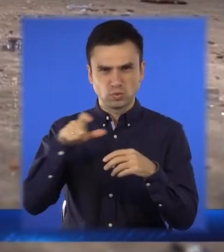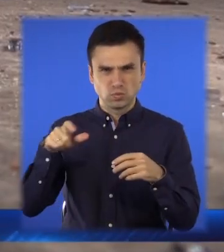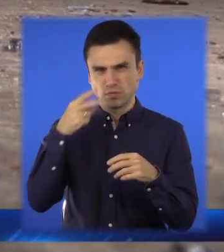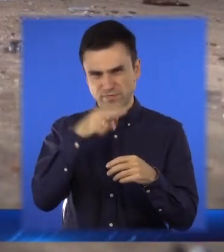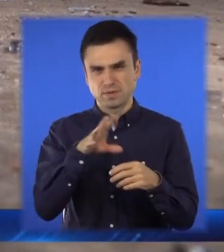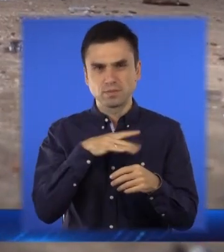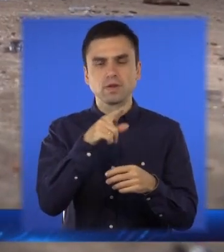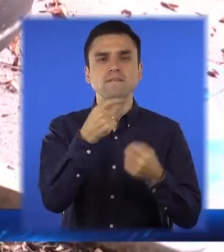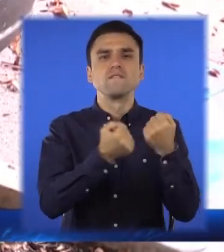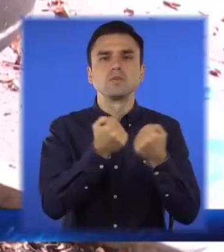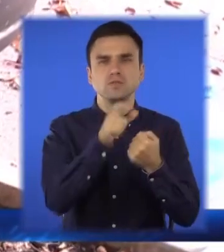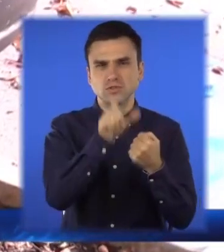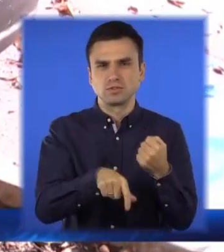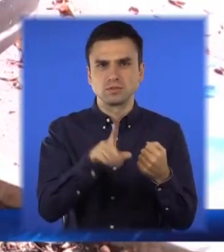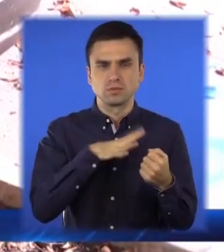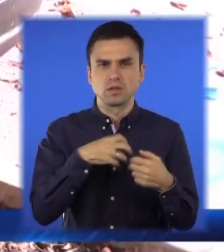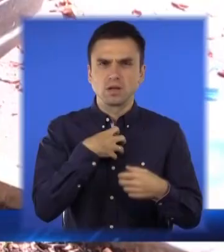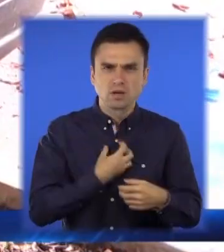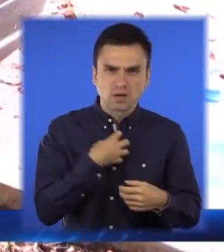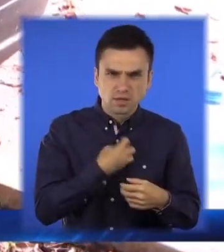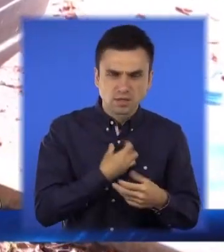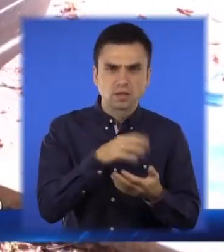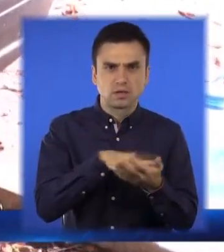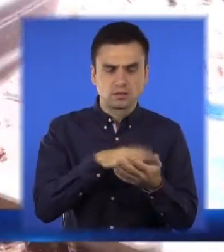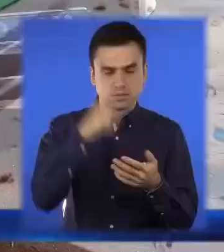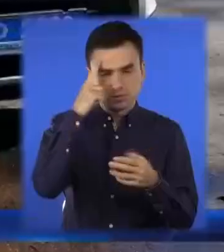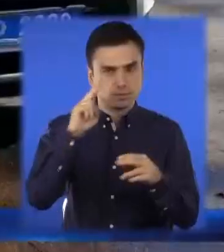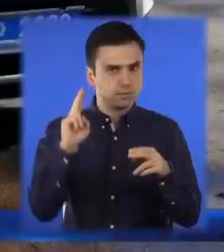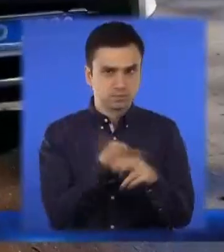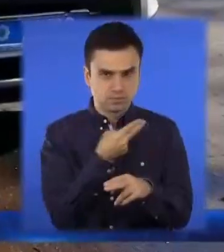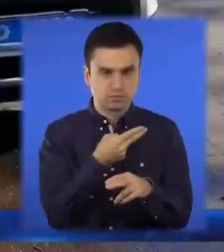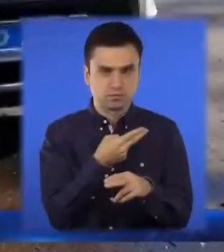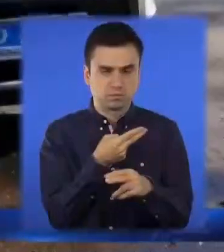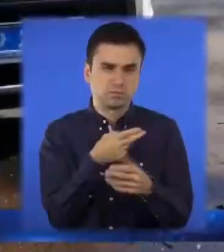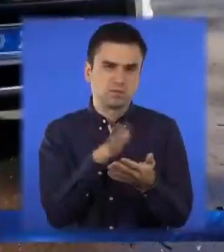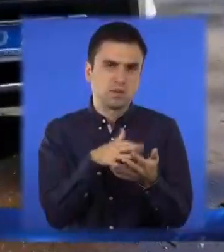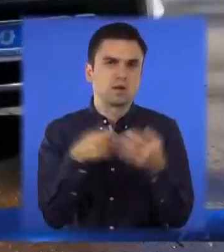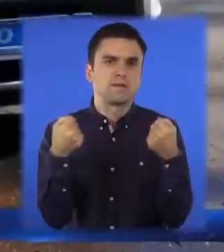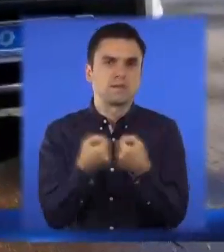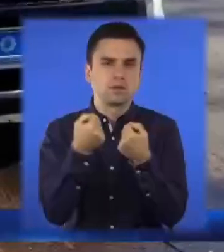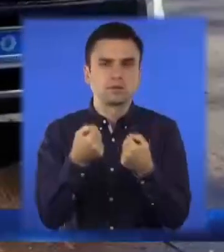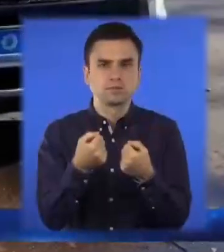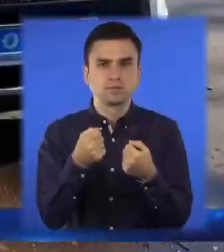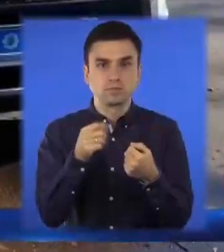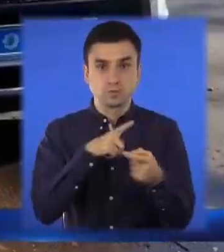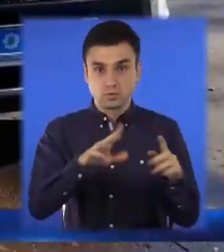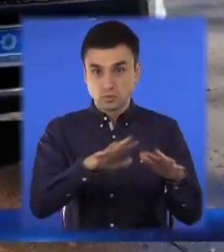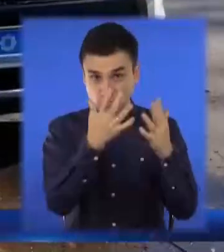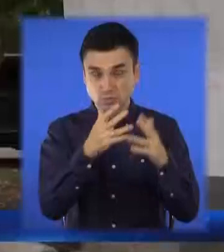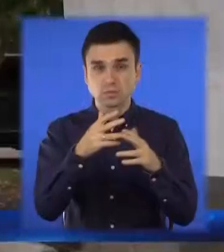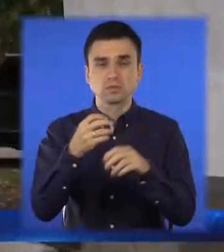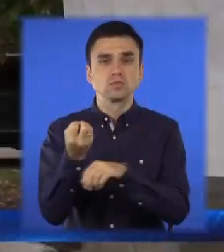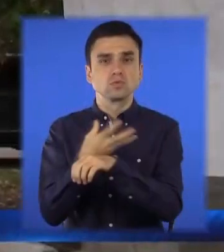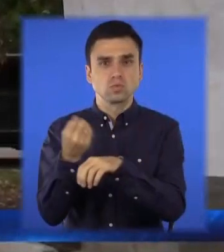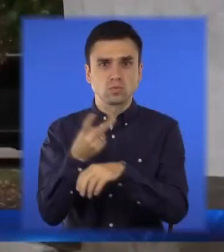потім начебто втратив свідомість. Саме це, ймовірно, і стало причиною аварії. На місце події приїхали декілька карет швидкої допомоги та